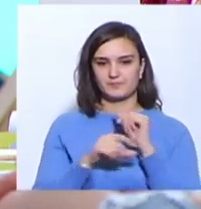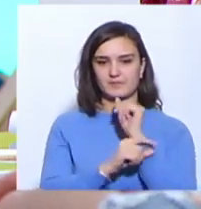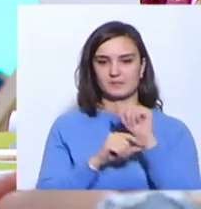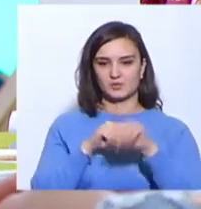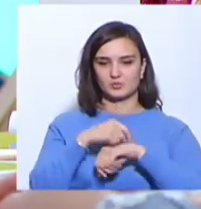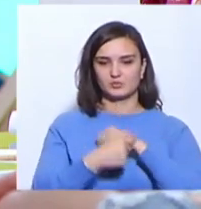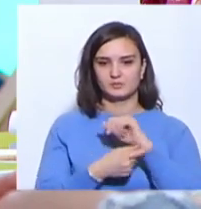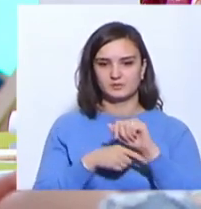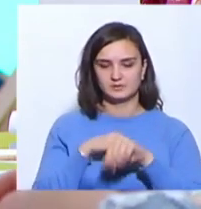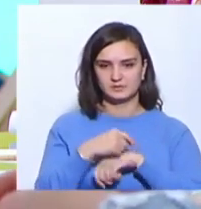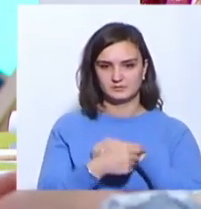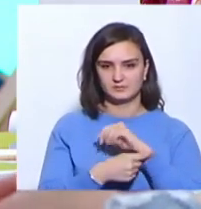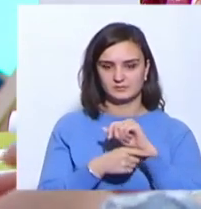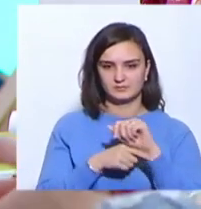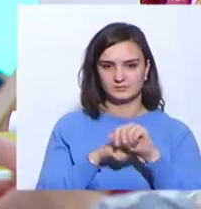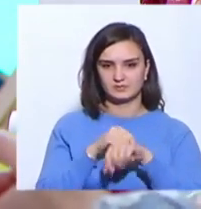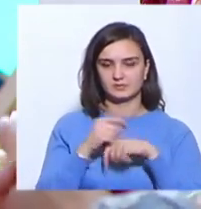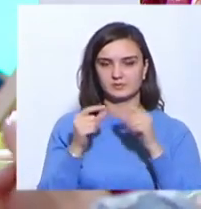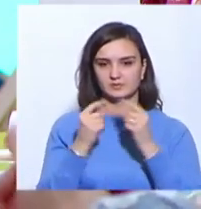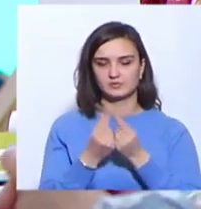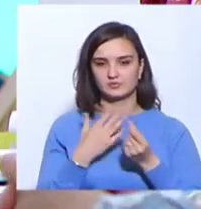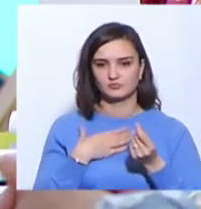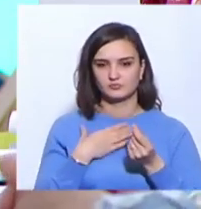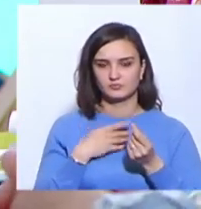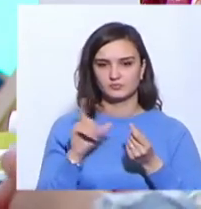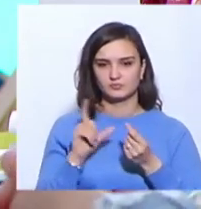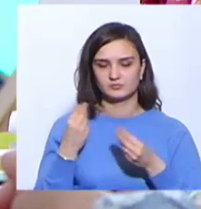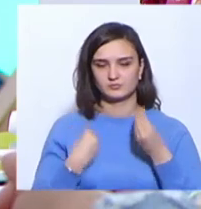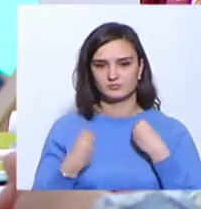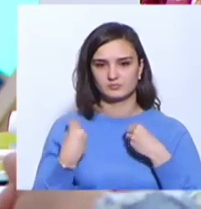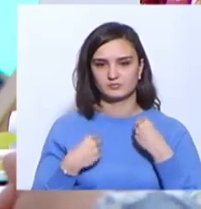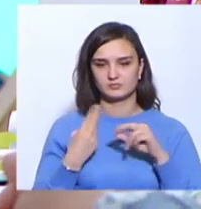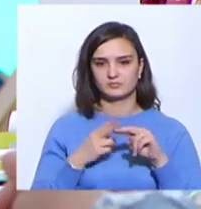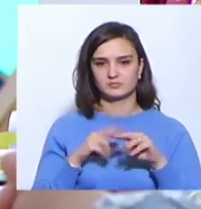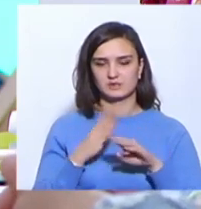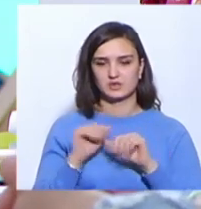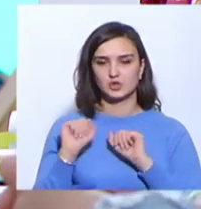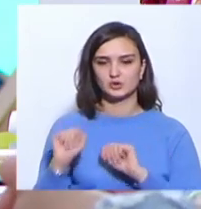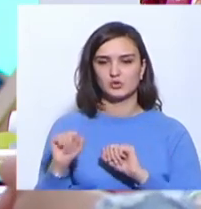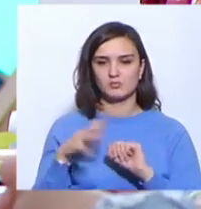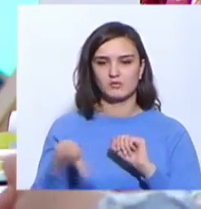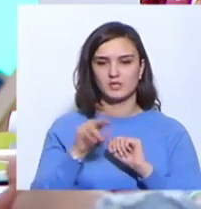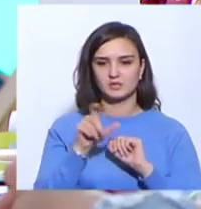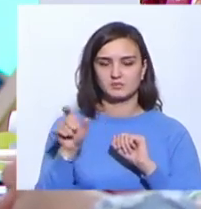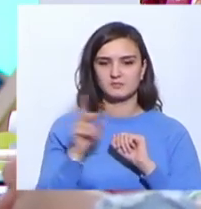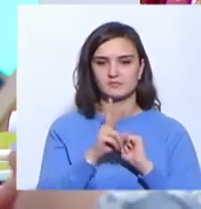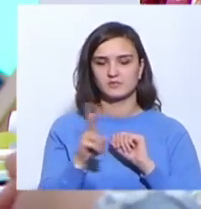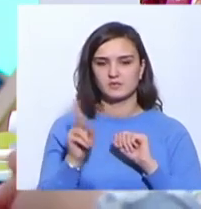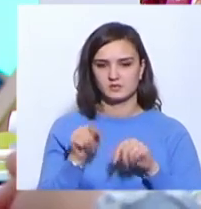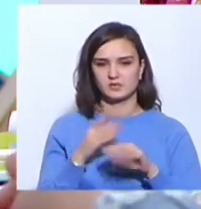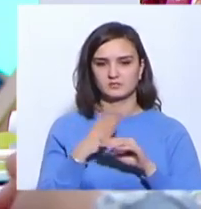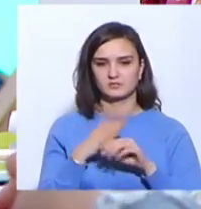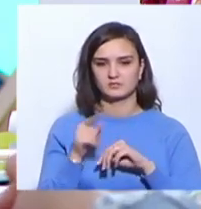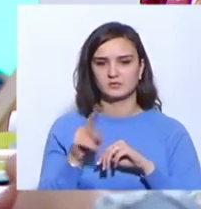სამაჯურები, უბრალოდ ჩვენი ლურჯი სამაჯურები და ჩვენი ლურჯად შემოსვა არის სოლიდარობა ყველა იმ ადამიანის მიმართ, ვისაც